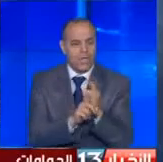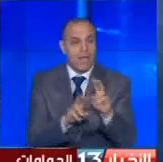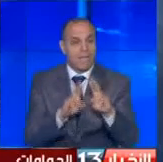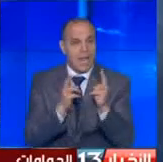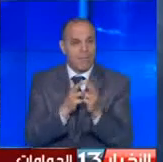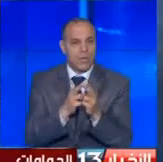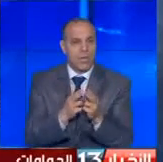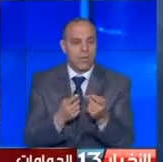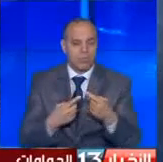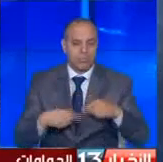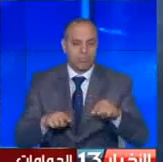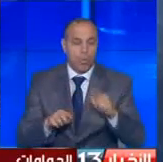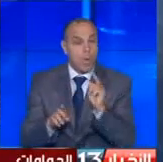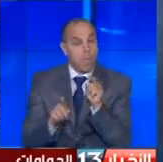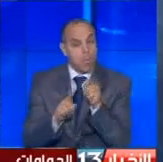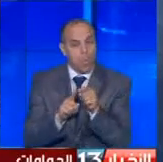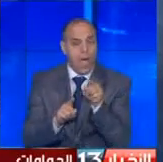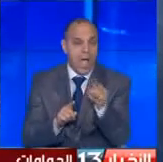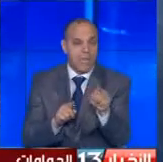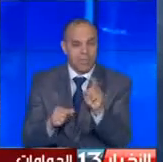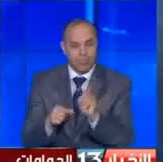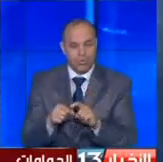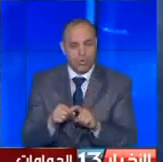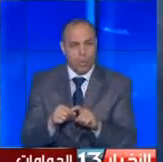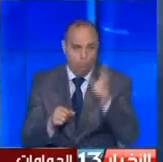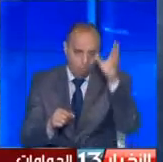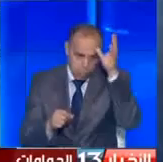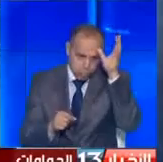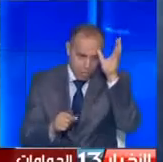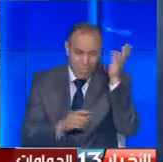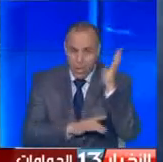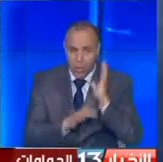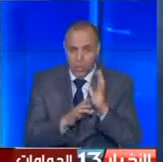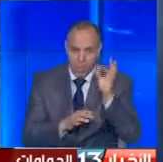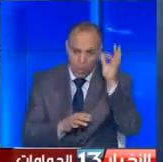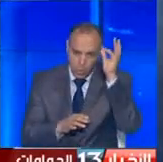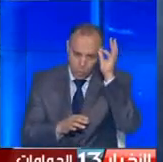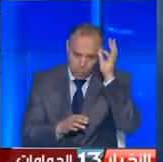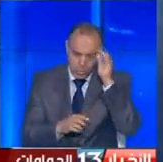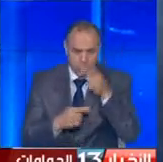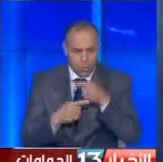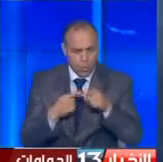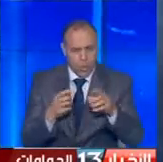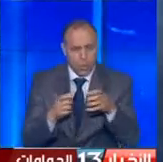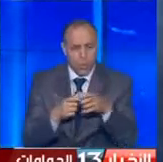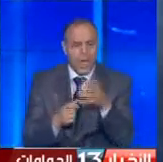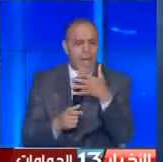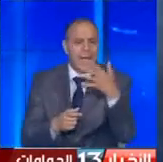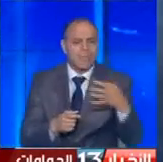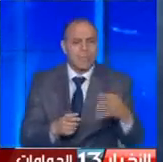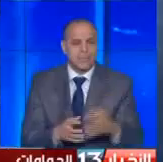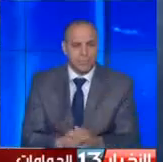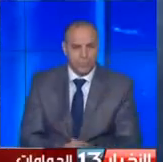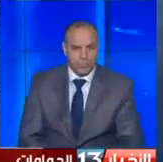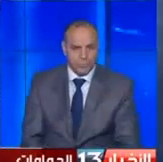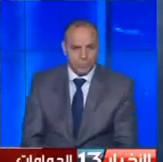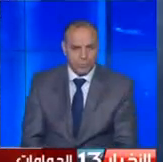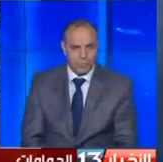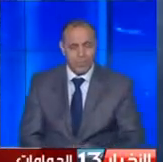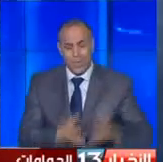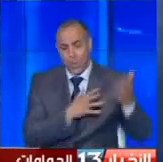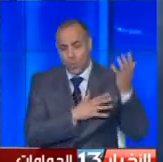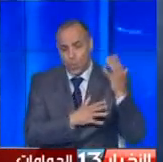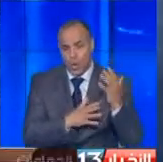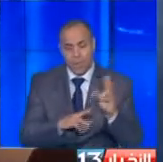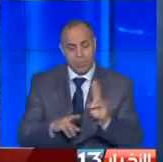الدولي الذي عقد في الغرض بمشاركة خبراء في التراث من تونس ومختلف دول المغرب العربي. التراث